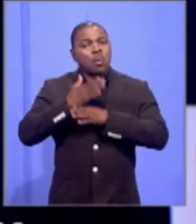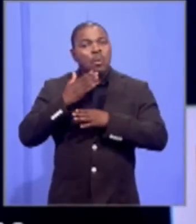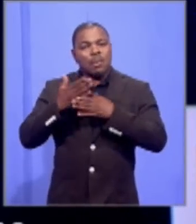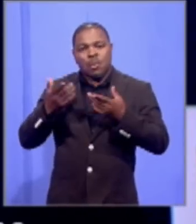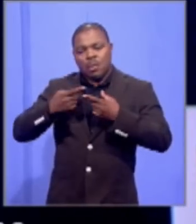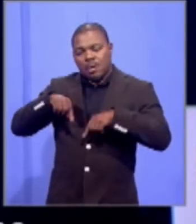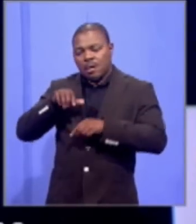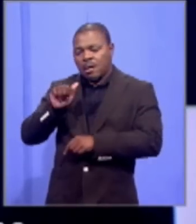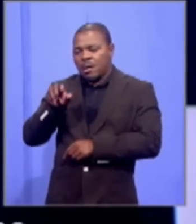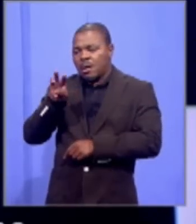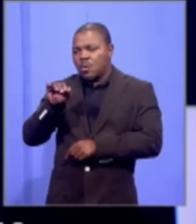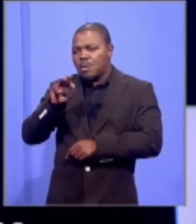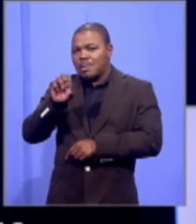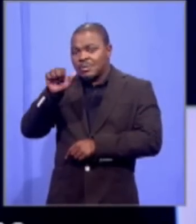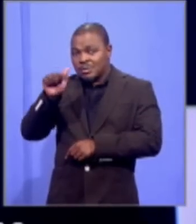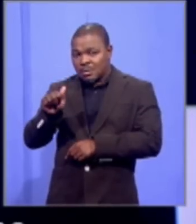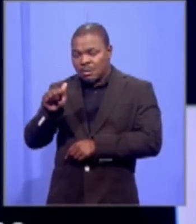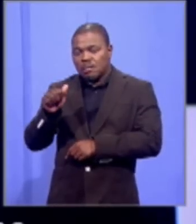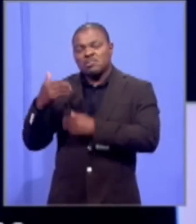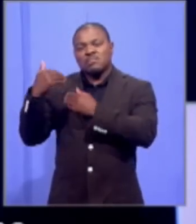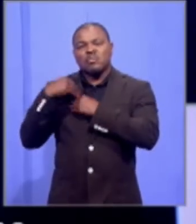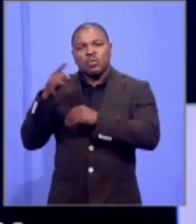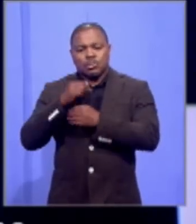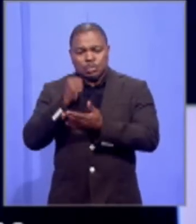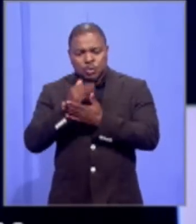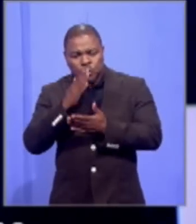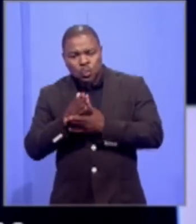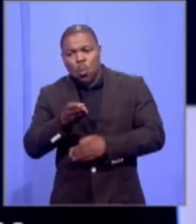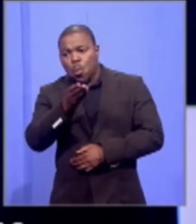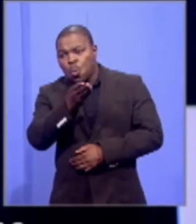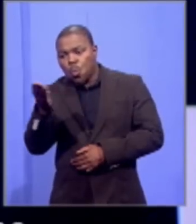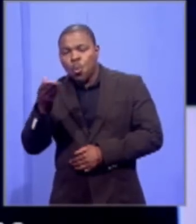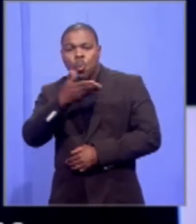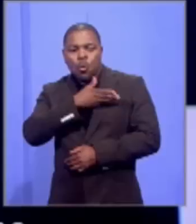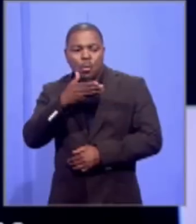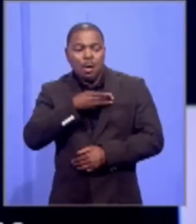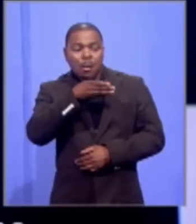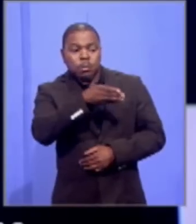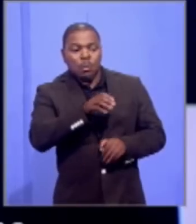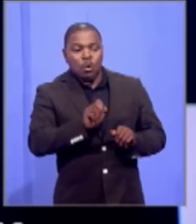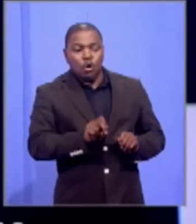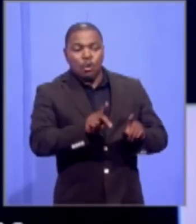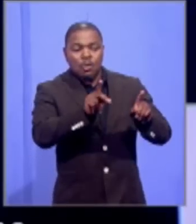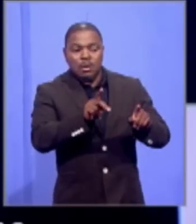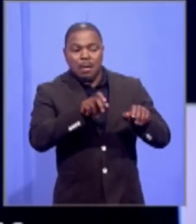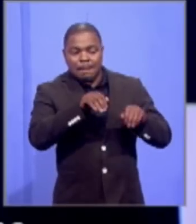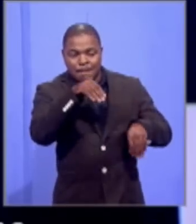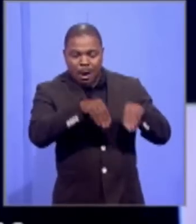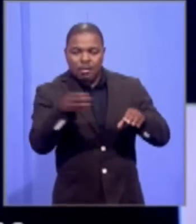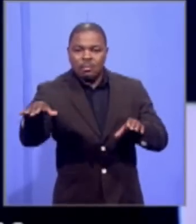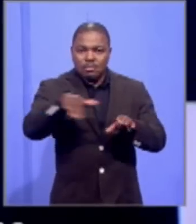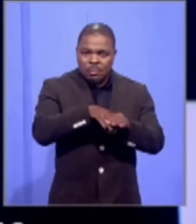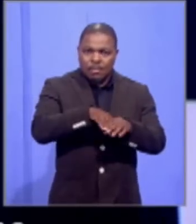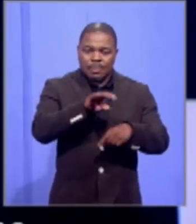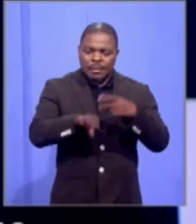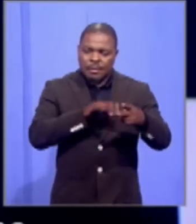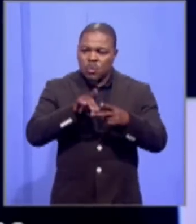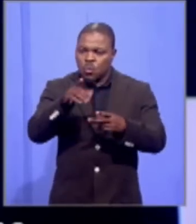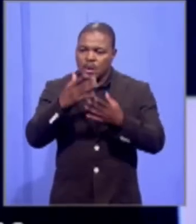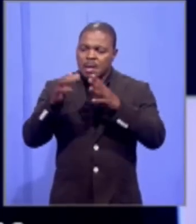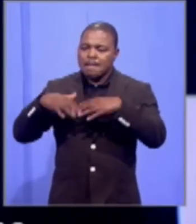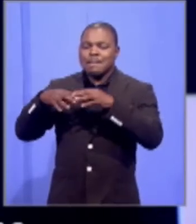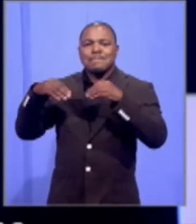wa AWIMSA ke go bona gore basadi ba thola menyetla mo di-mining ba fuwa menyetla ya gore le bona ba kgone go etsa